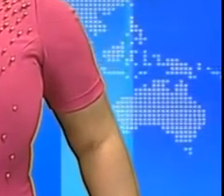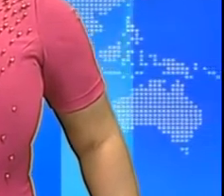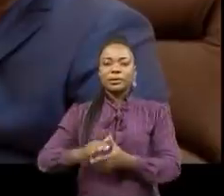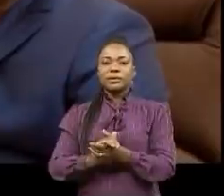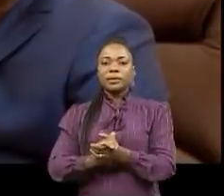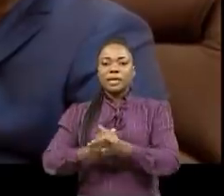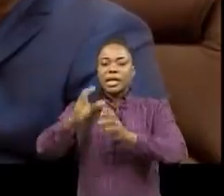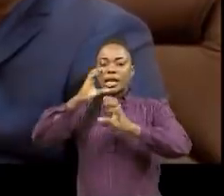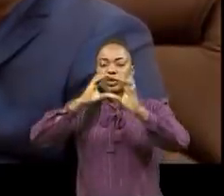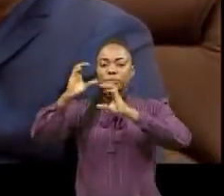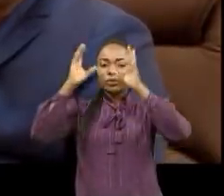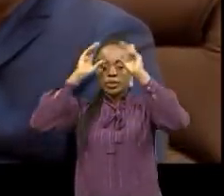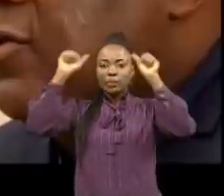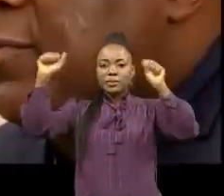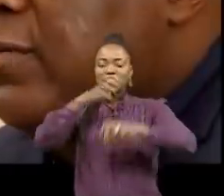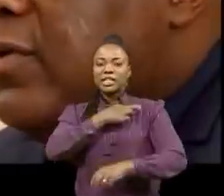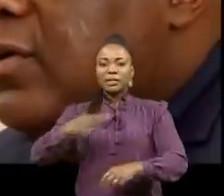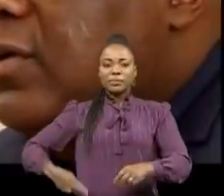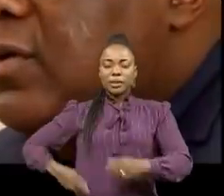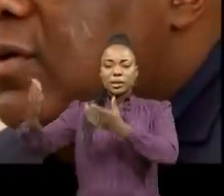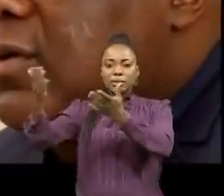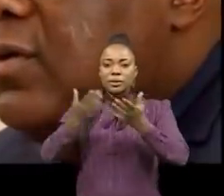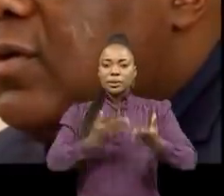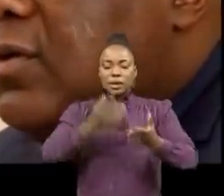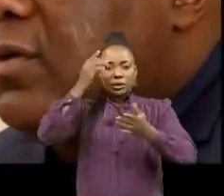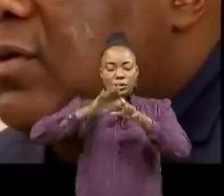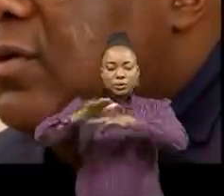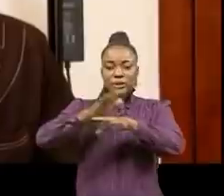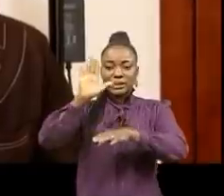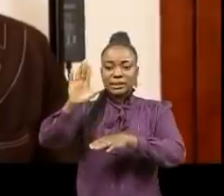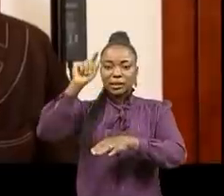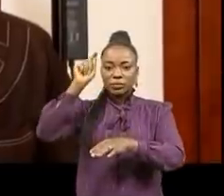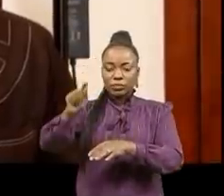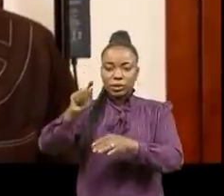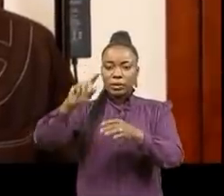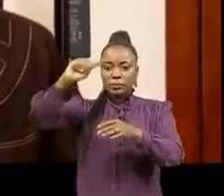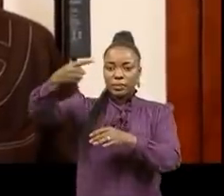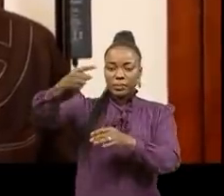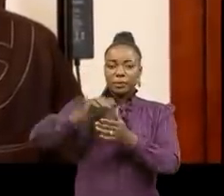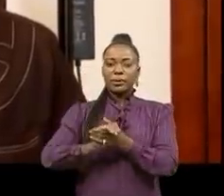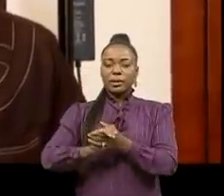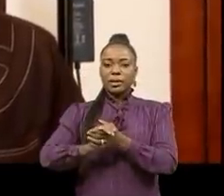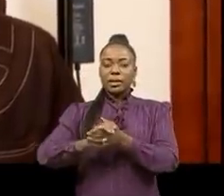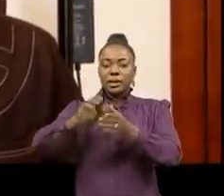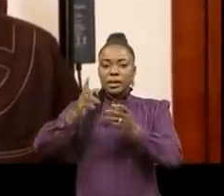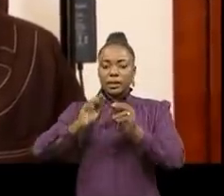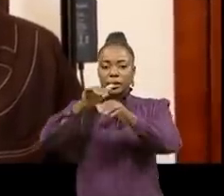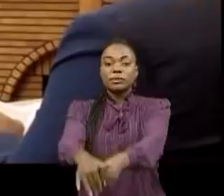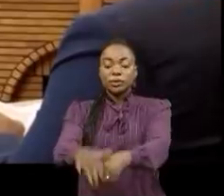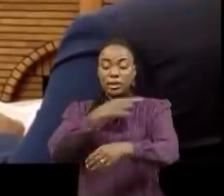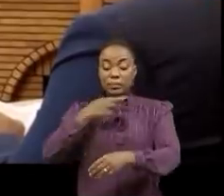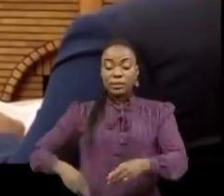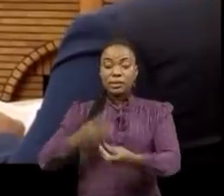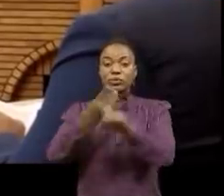extrait. La communication du président de la République a porté essentiellement sur 5 points, à savoir 1. De la participation de la